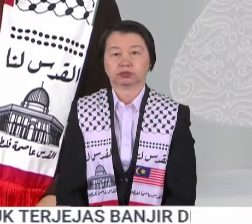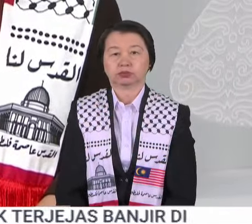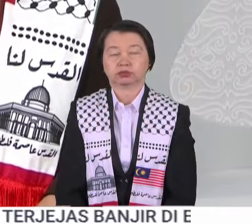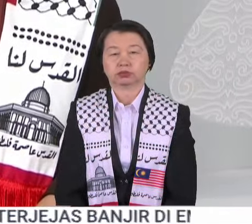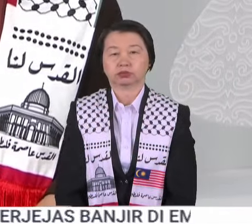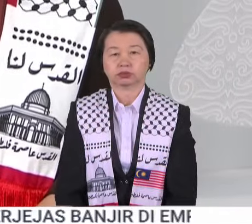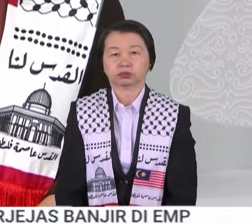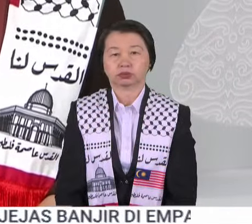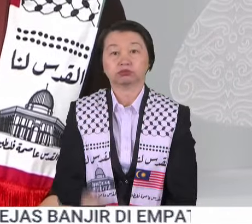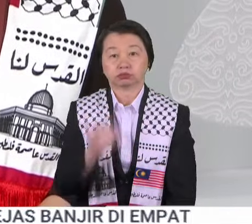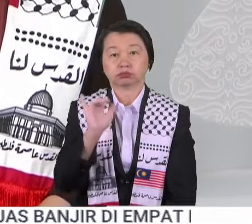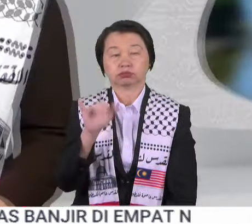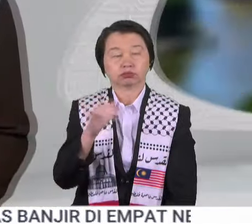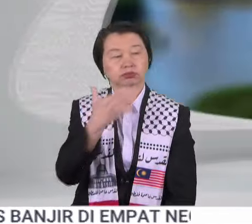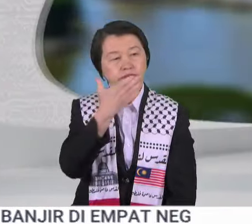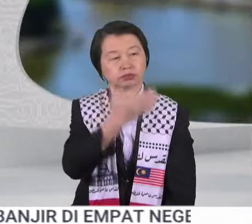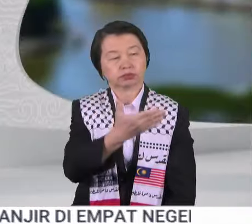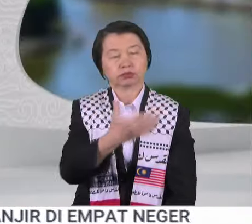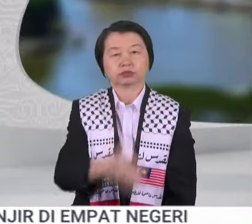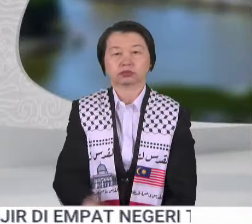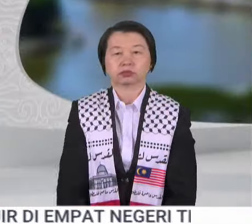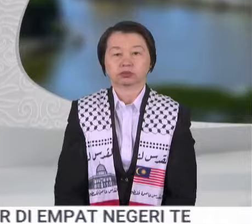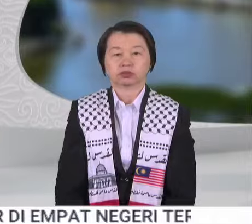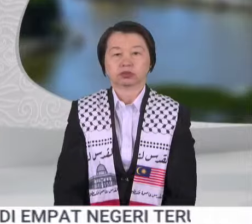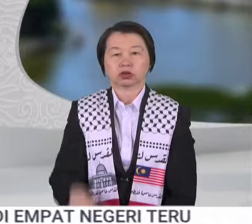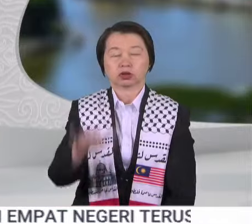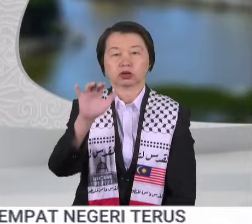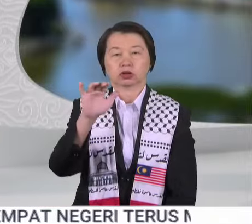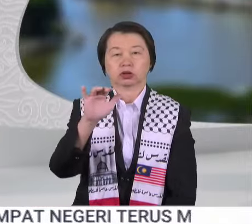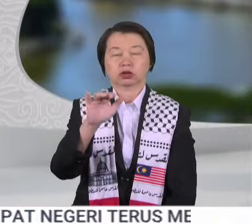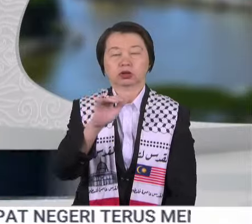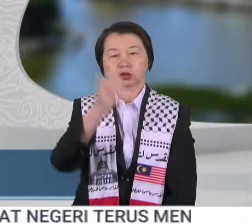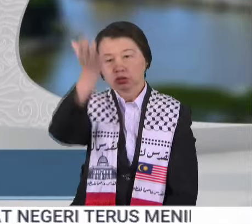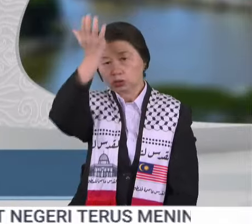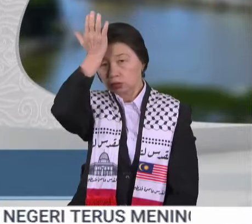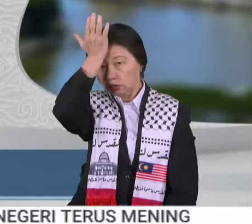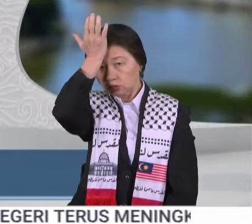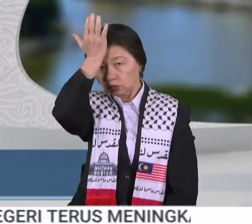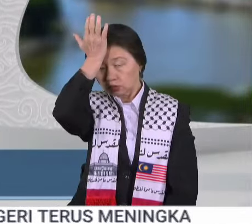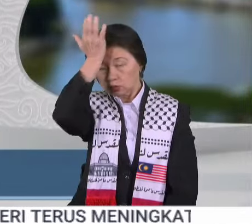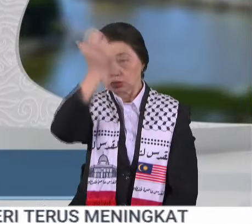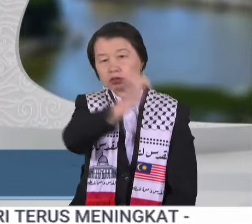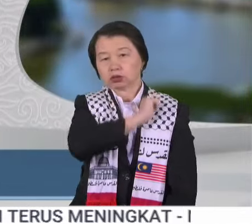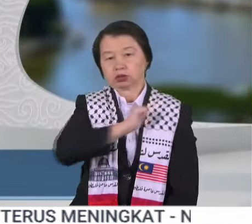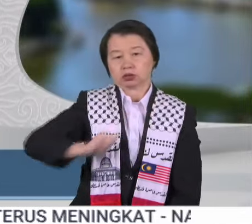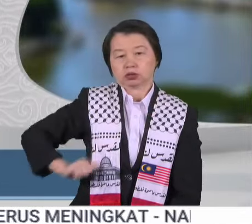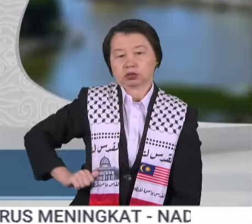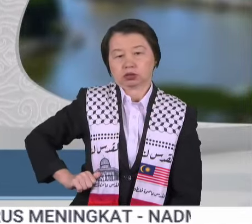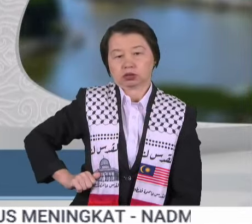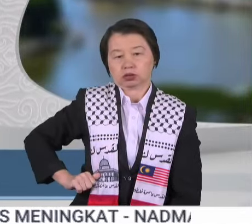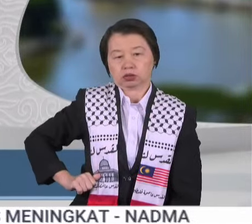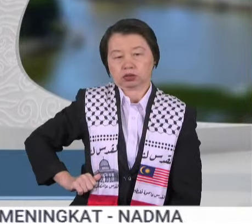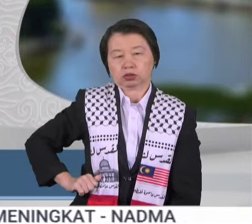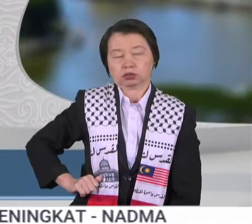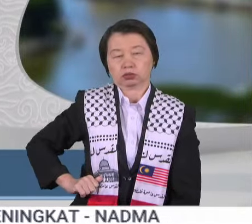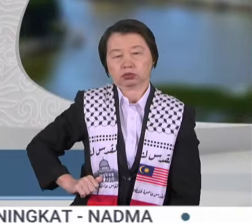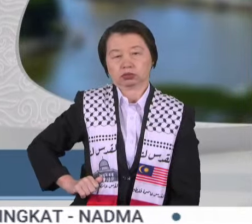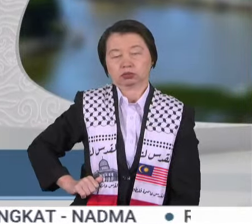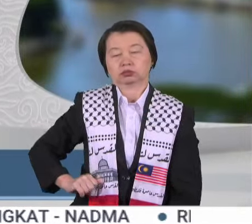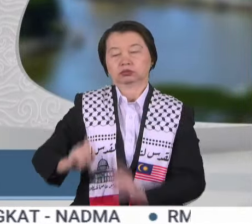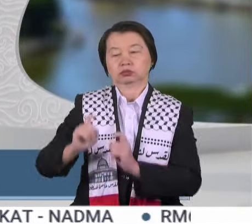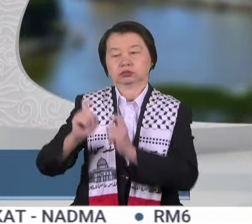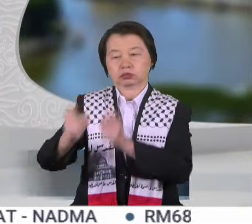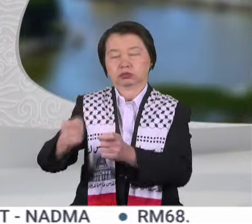V ya terima kasih Sahi yang di-pertuan agong alsultan Abdullah riayatuddin al-mustafa bilah berkenan